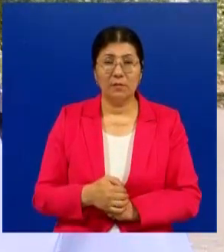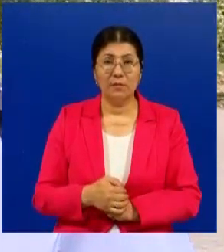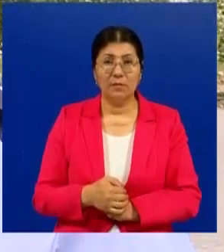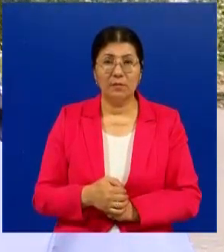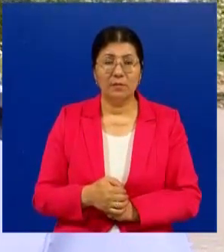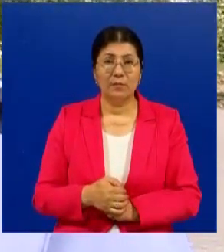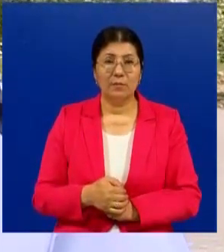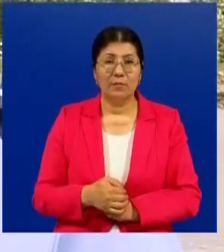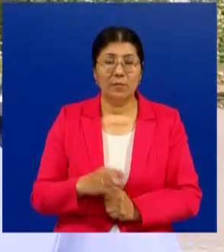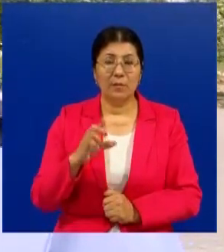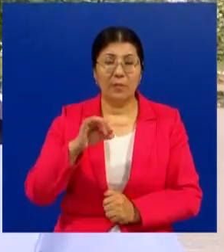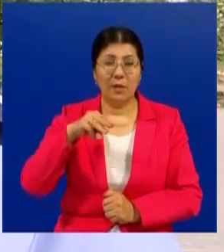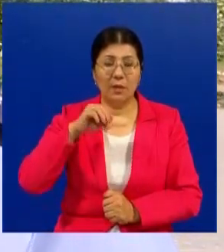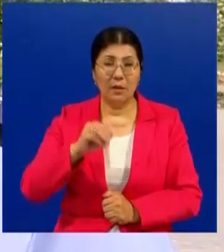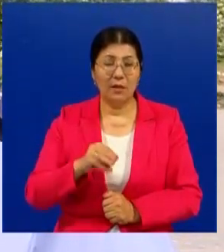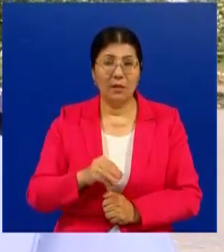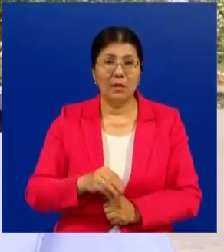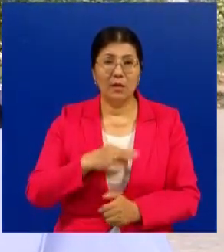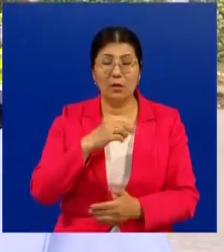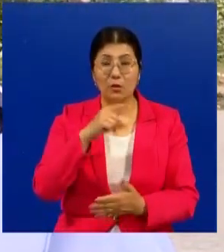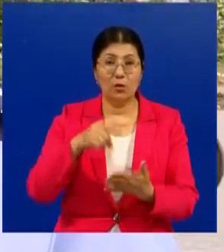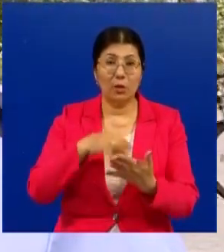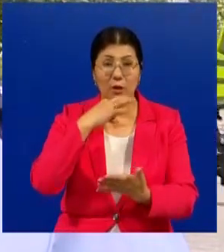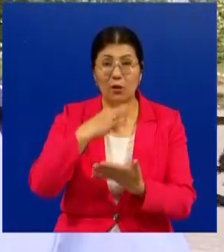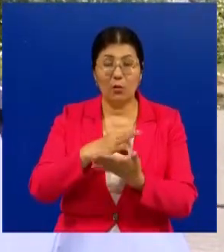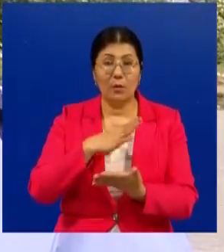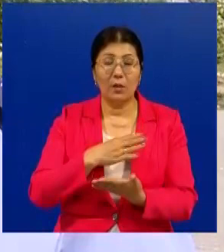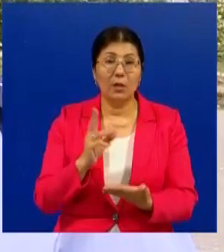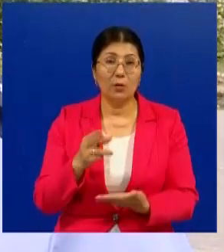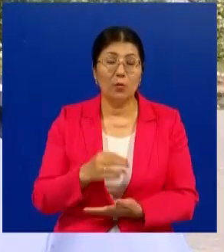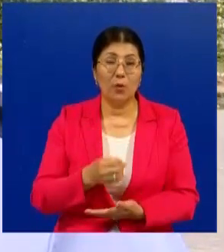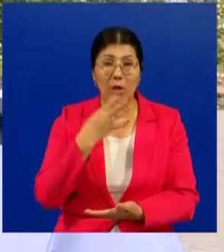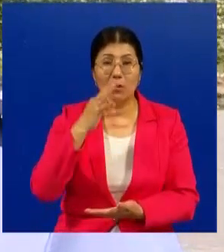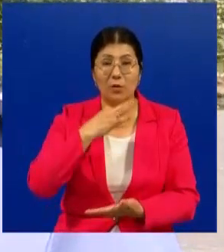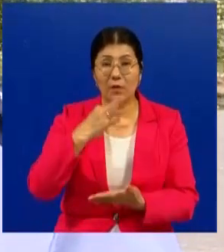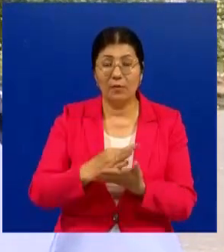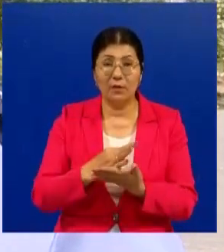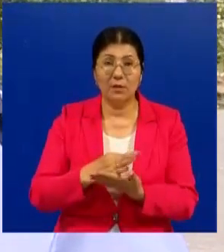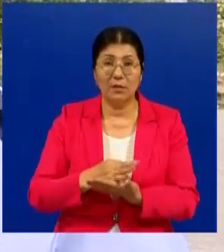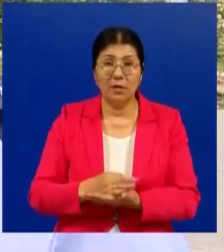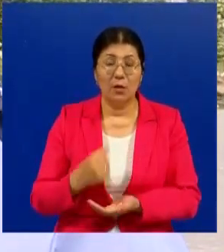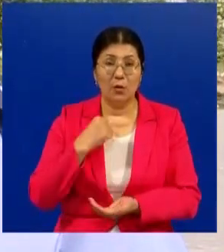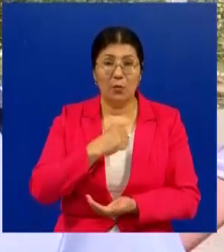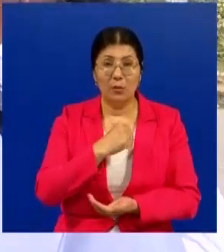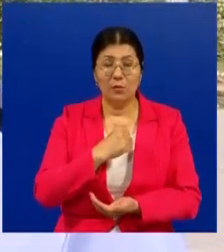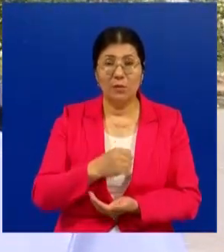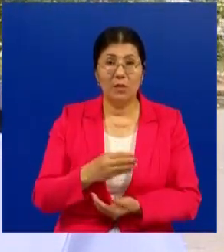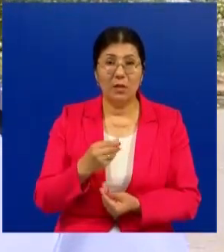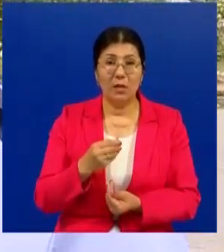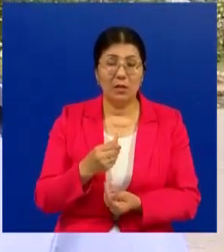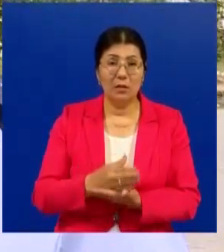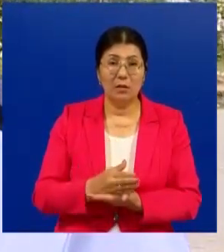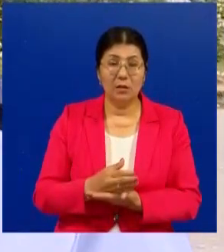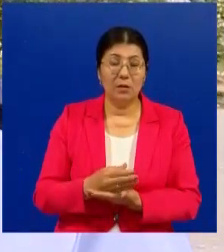билеттерден тұрады. Соған жауап береді балалар. Сол қайсысы жақсы жауап береді, соған біздер өзіміздің балымызды реттеуші